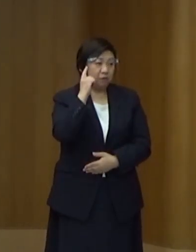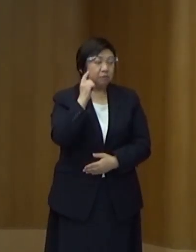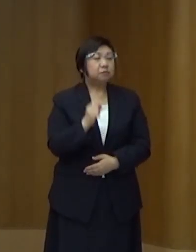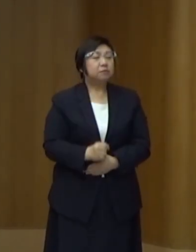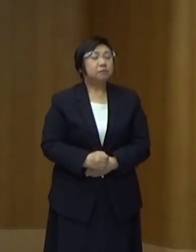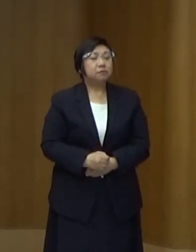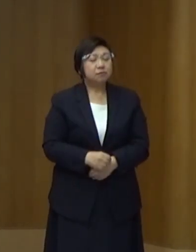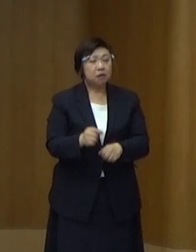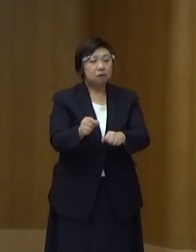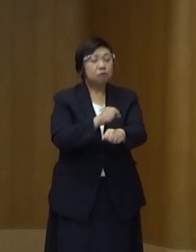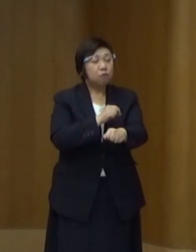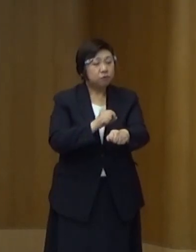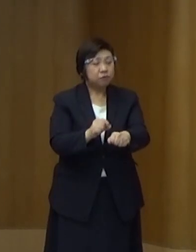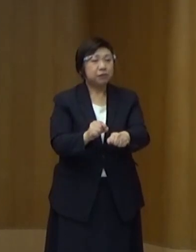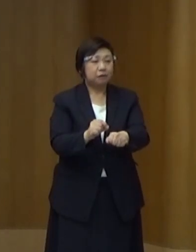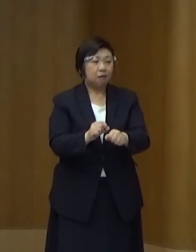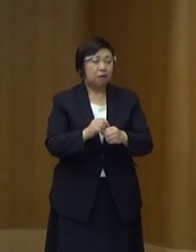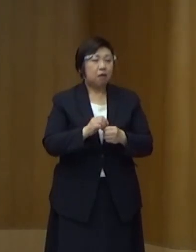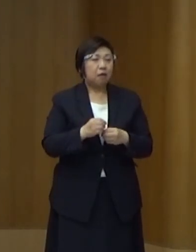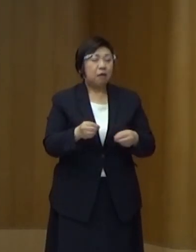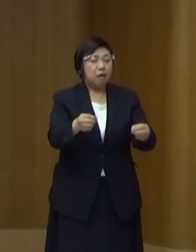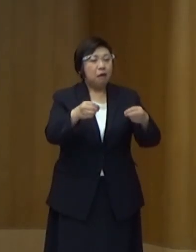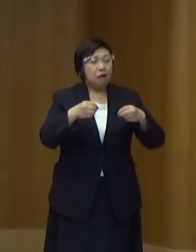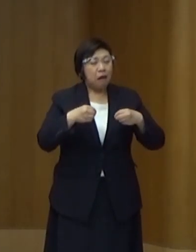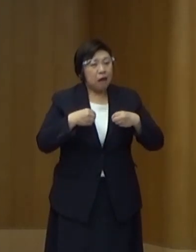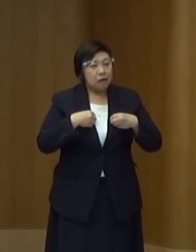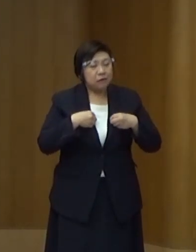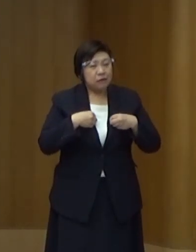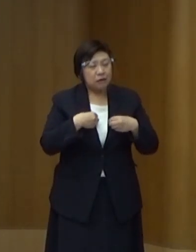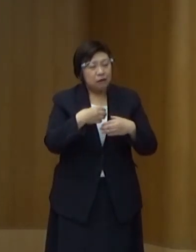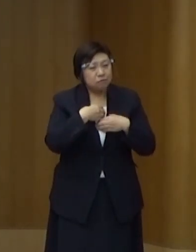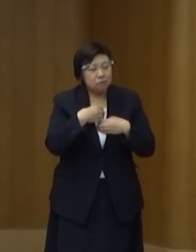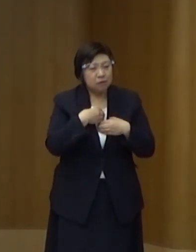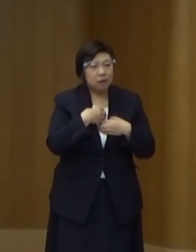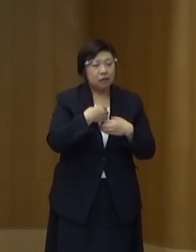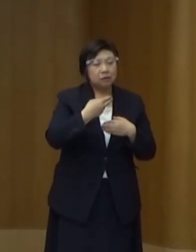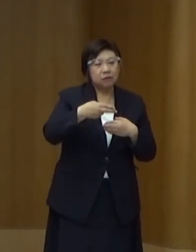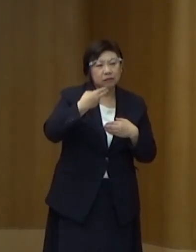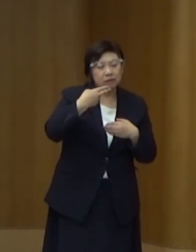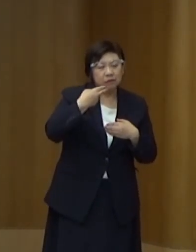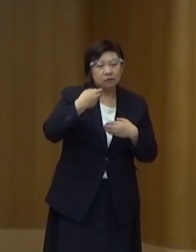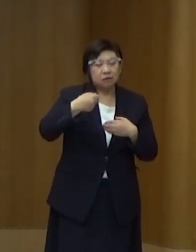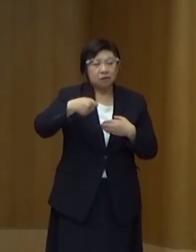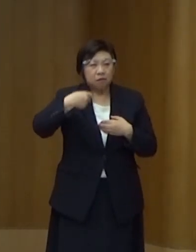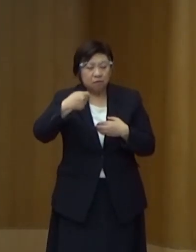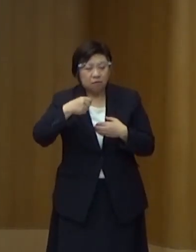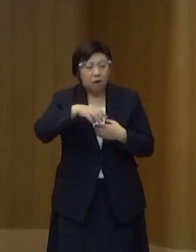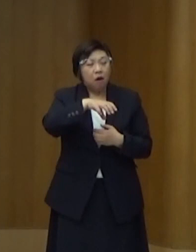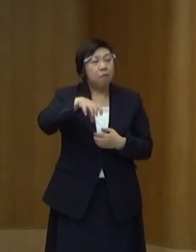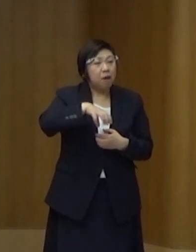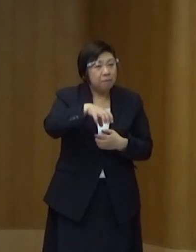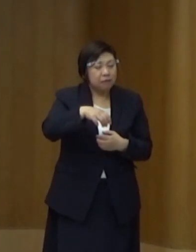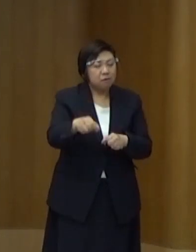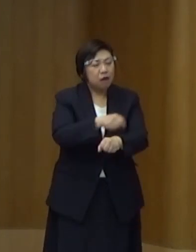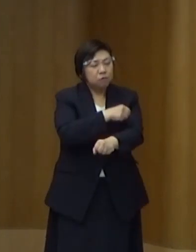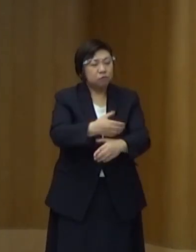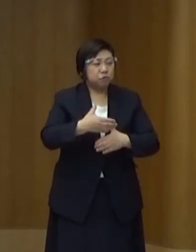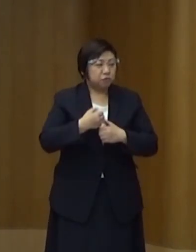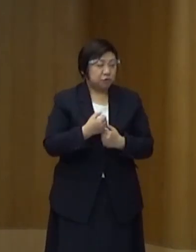特にこれは感染リスクが高いとされる飲食の場面、こういった点にはご注意いただきたいと思います